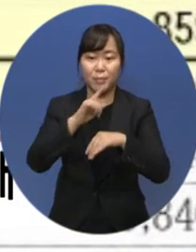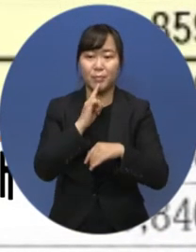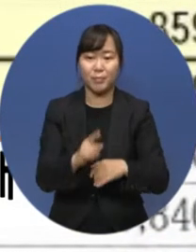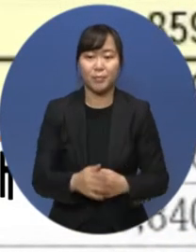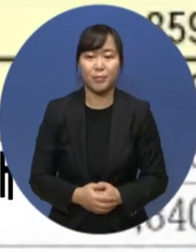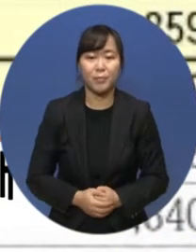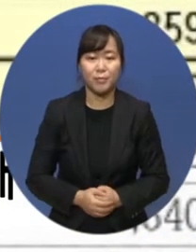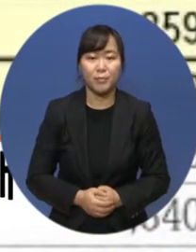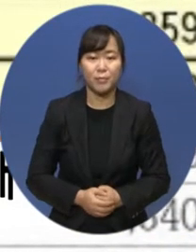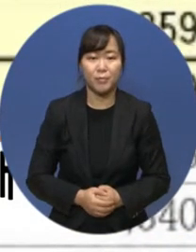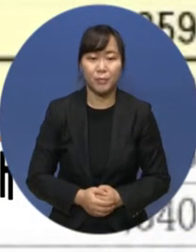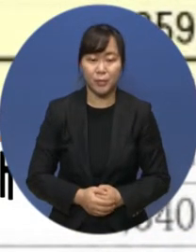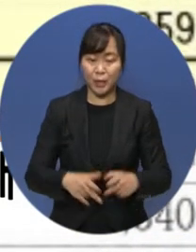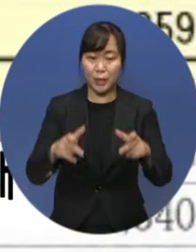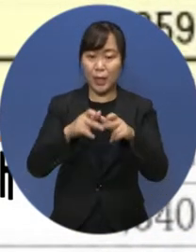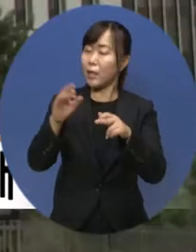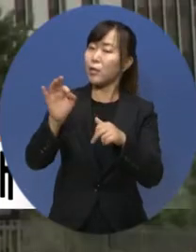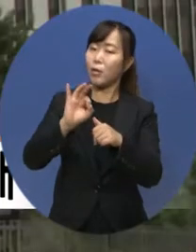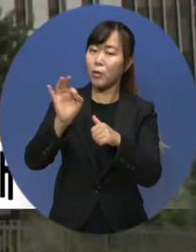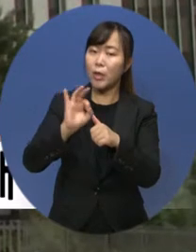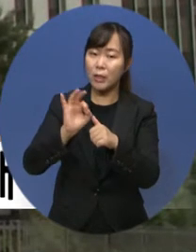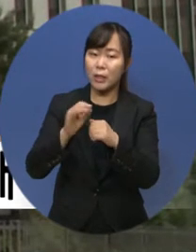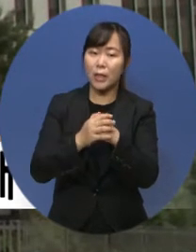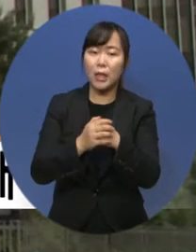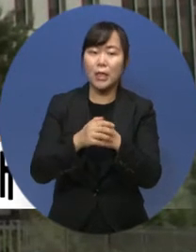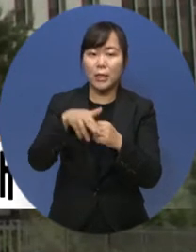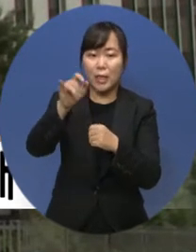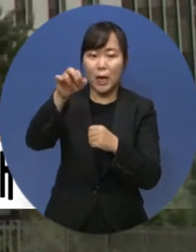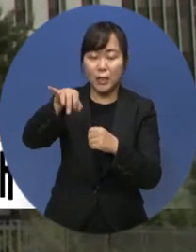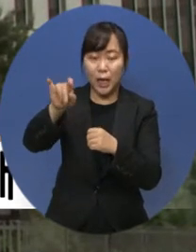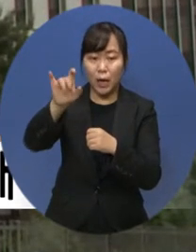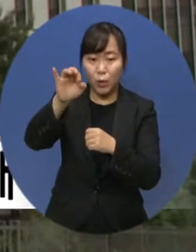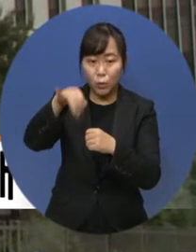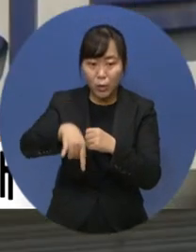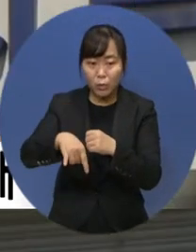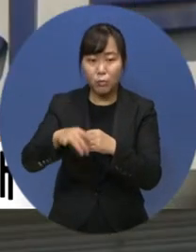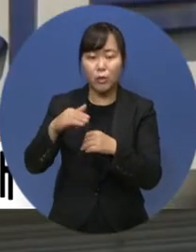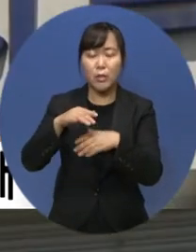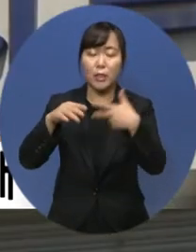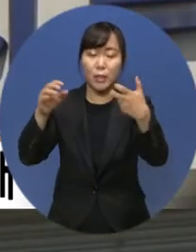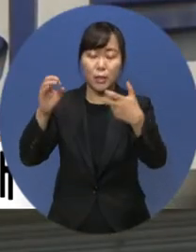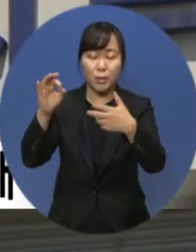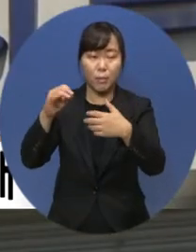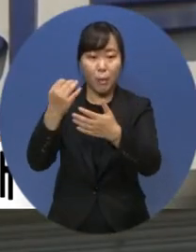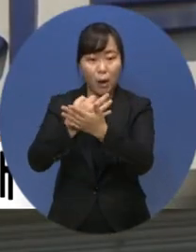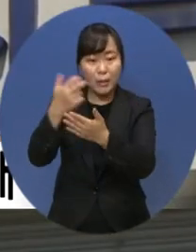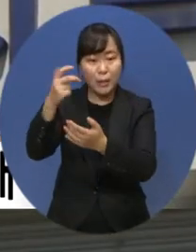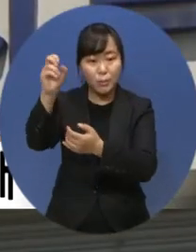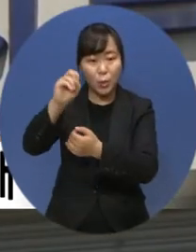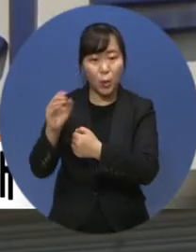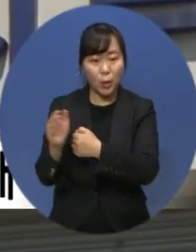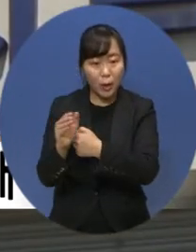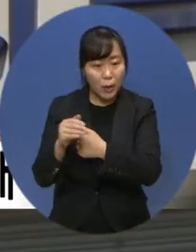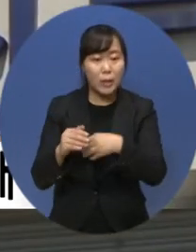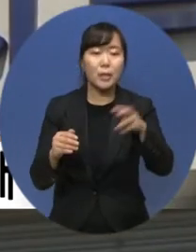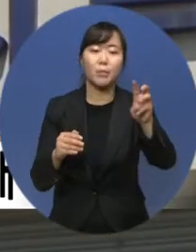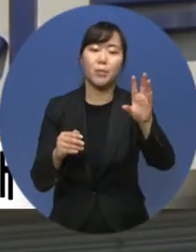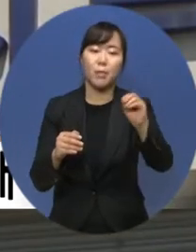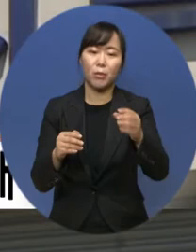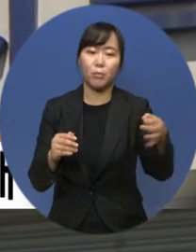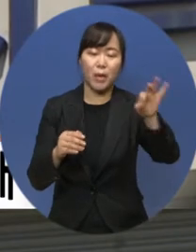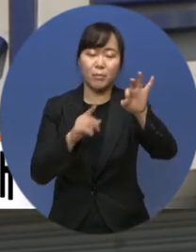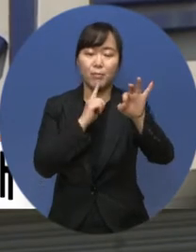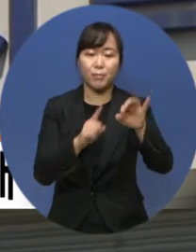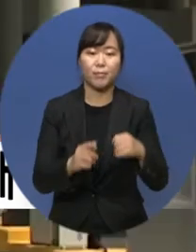계획입니다. 장애인연금은 차상위 초과부터 소득 하위 70%까지 기초급여액 30만 원으로